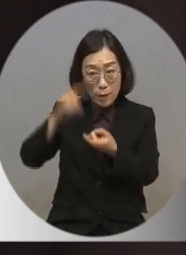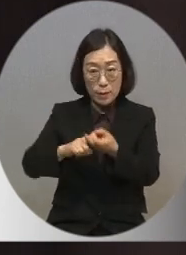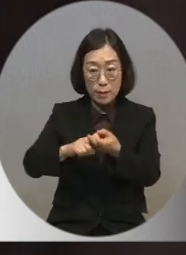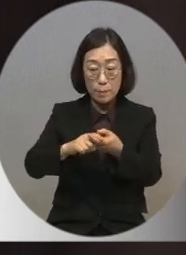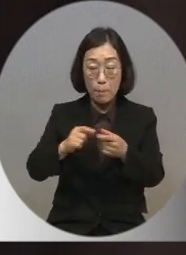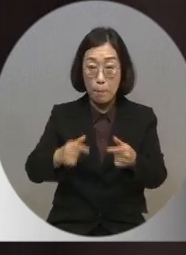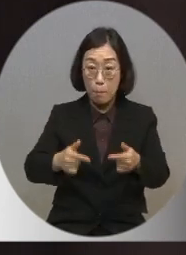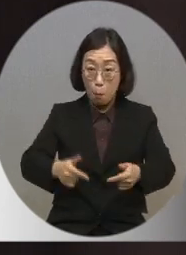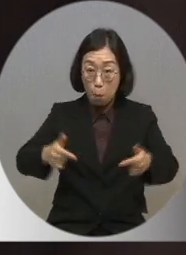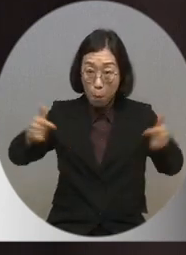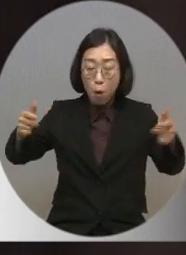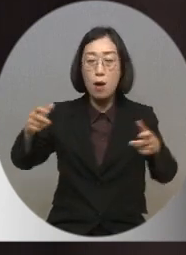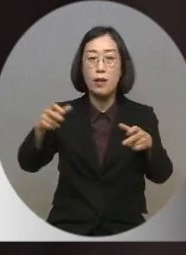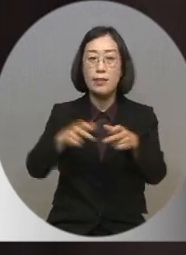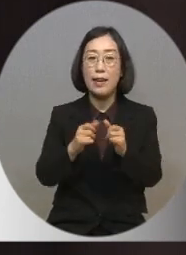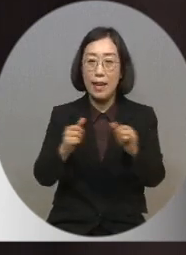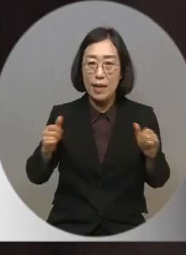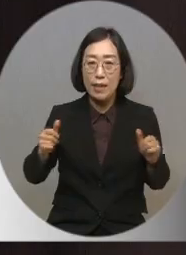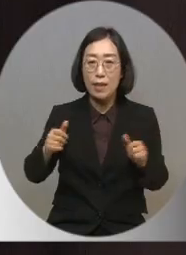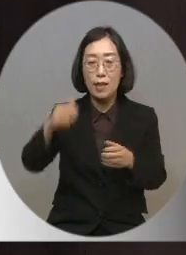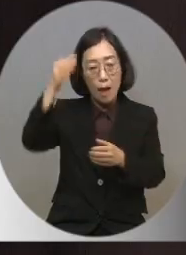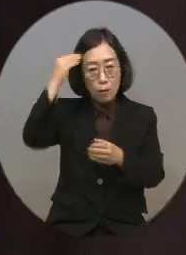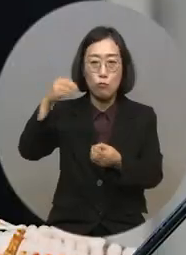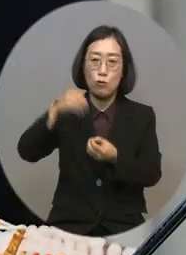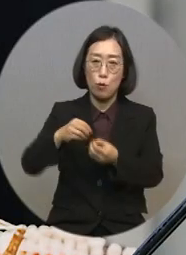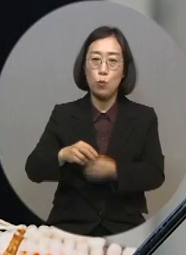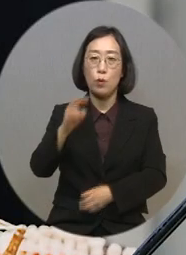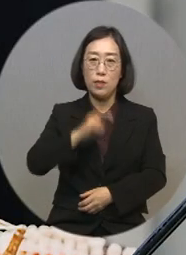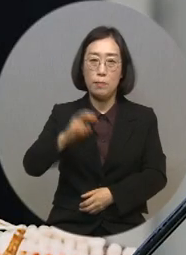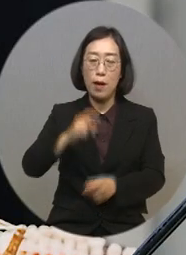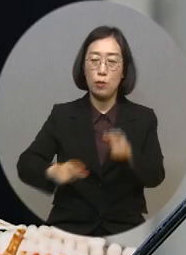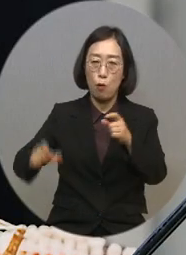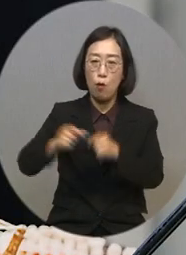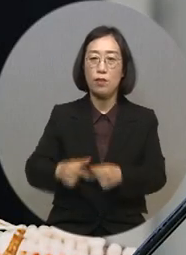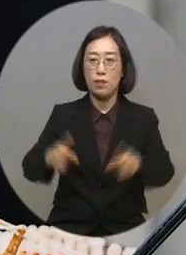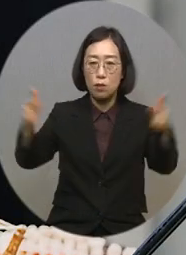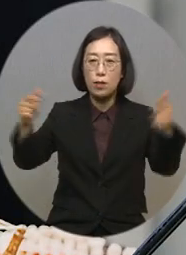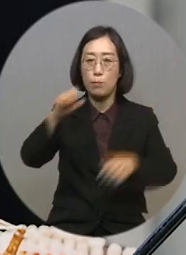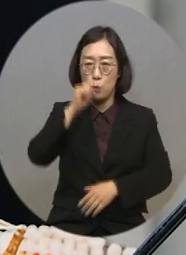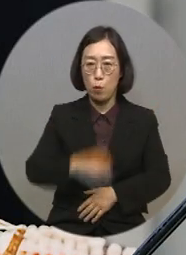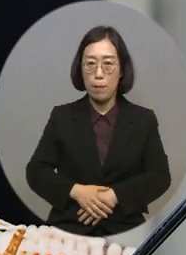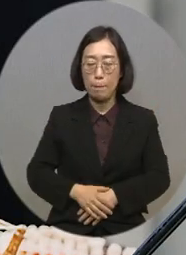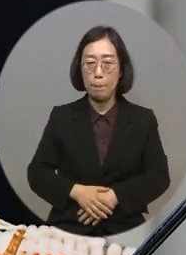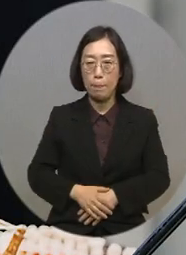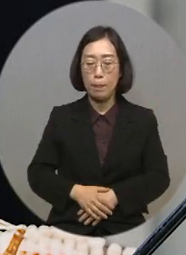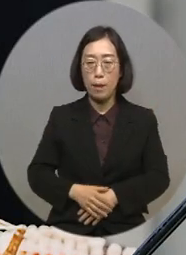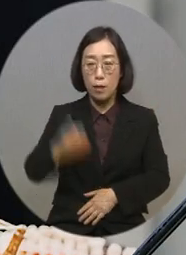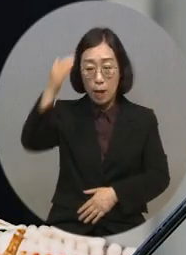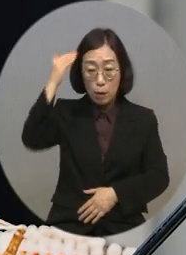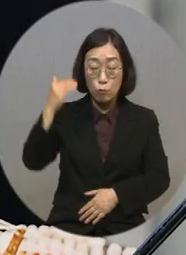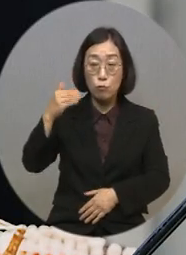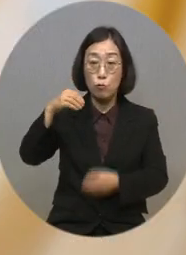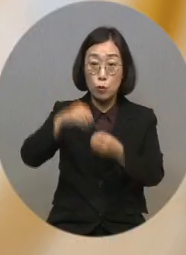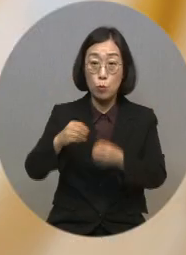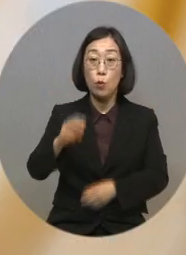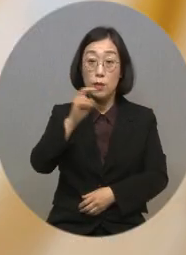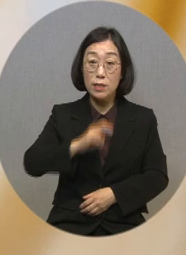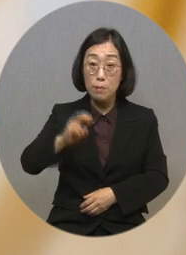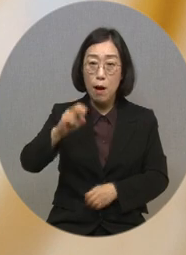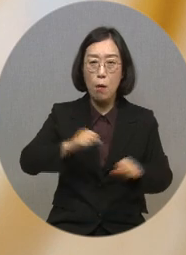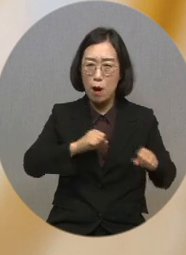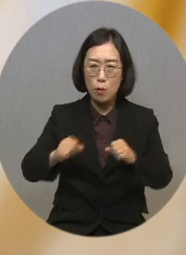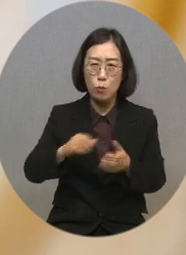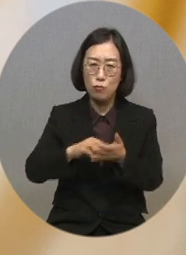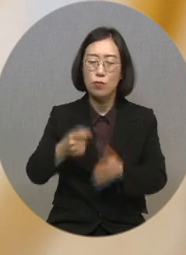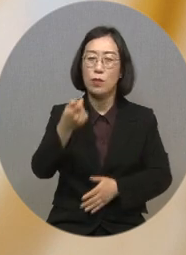장애인 분들도 좀 더 구각을 많이 하셨으면 좋겠고 장애예술인 중 국악계 활동하는 예술인은 많지